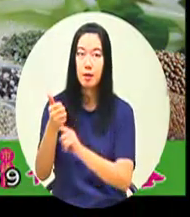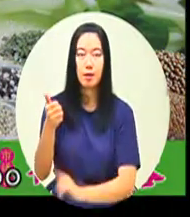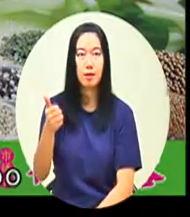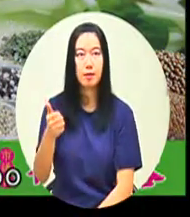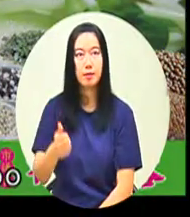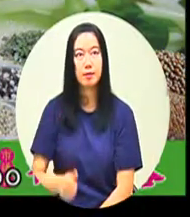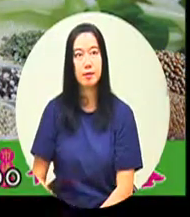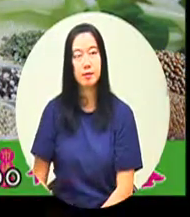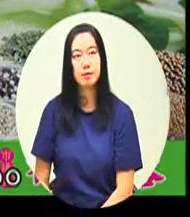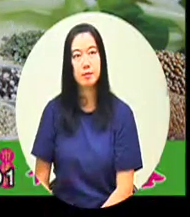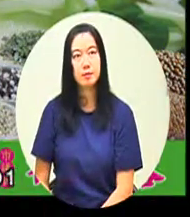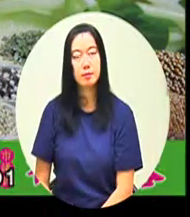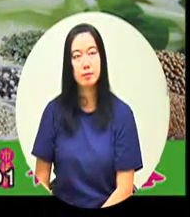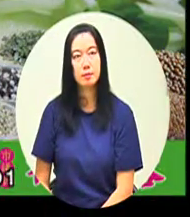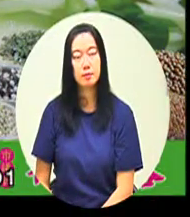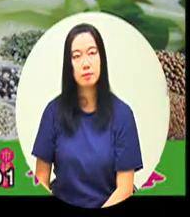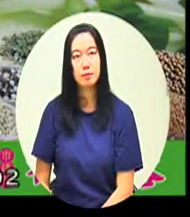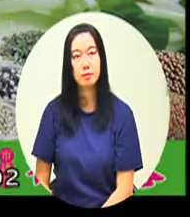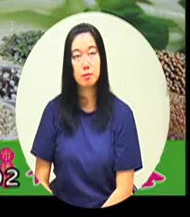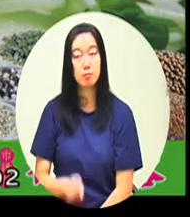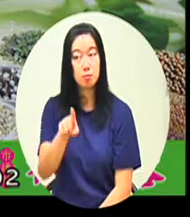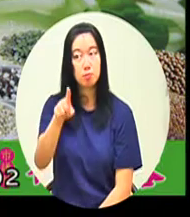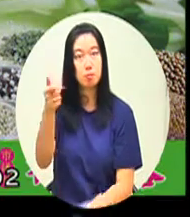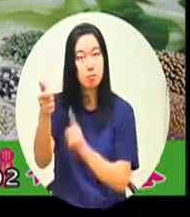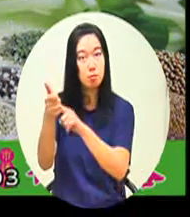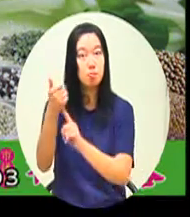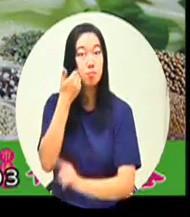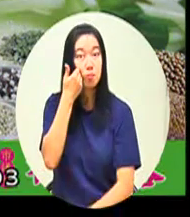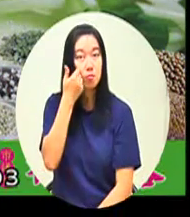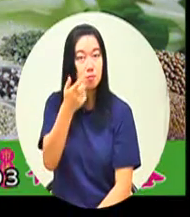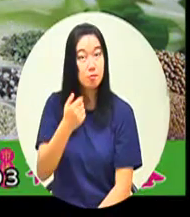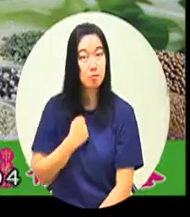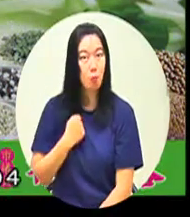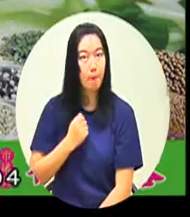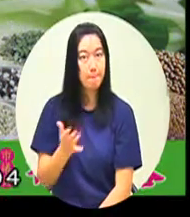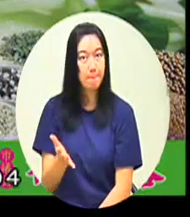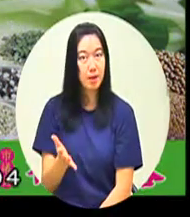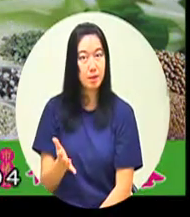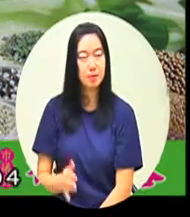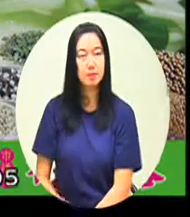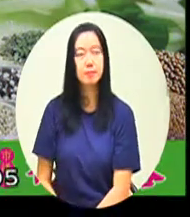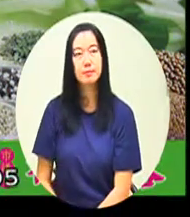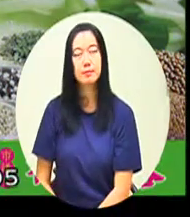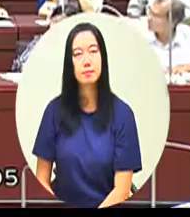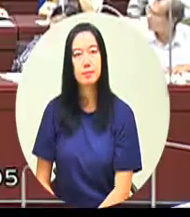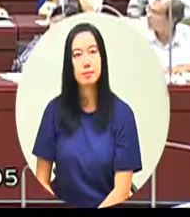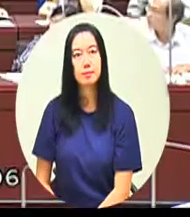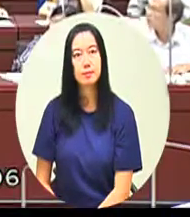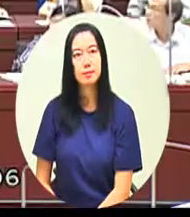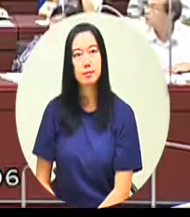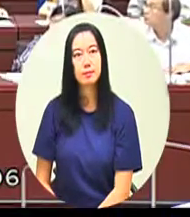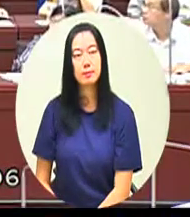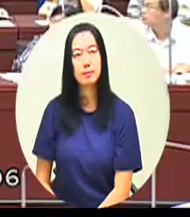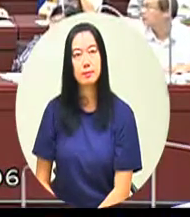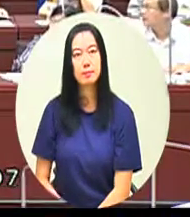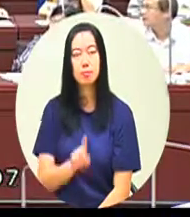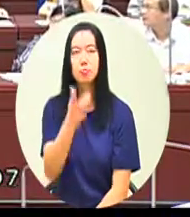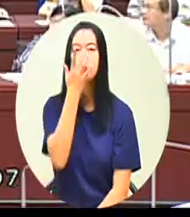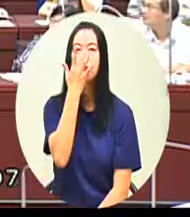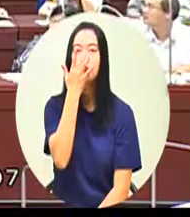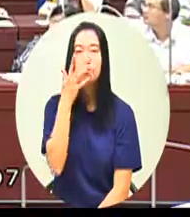人，您敢不这个人，不这个人的人也去好不好？唔办哈，